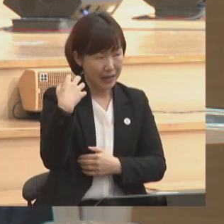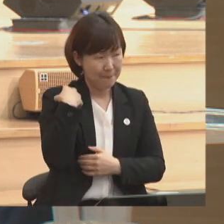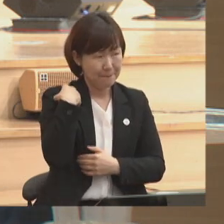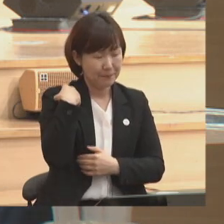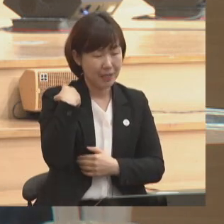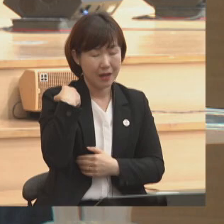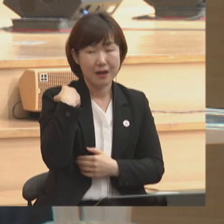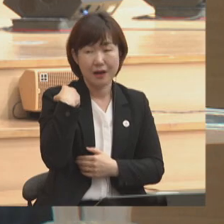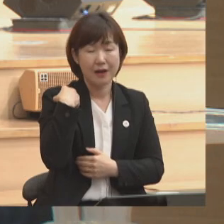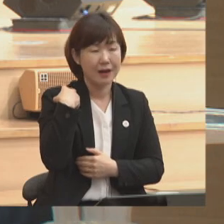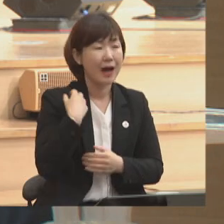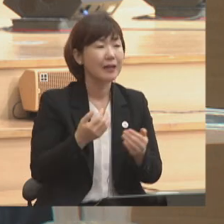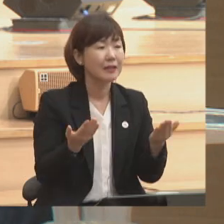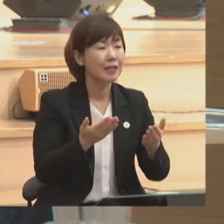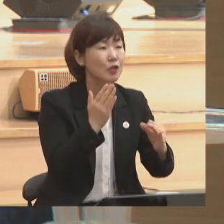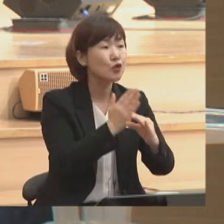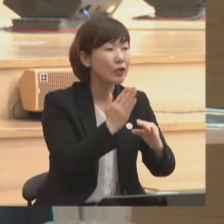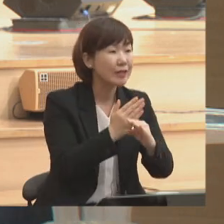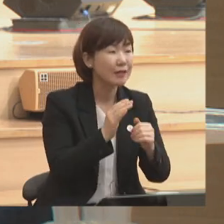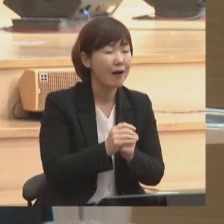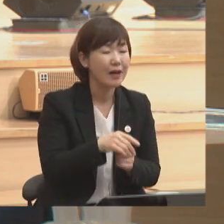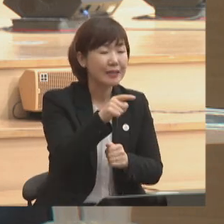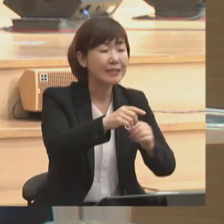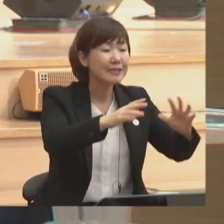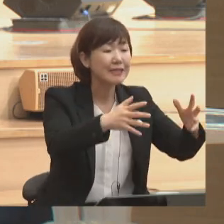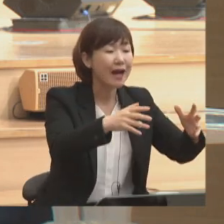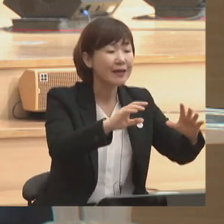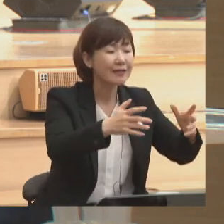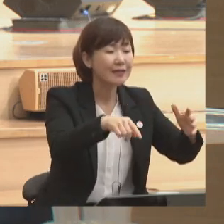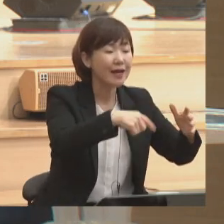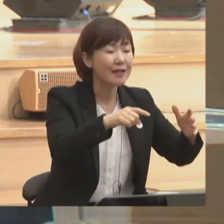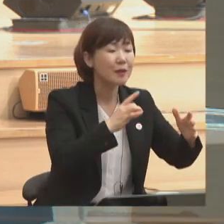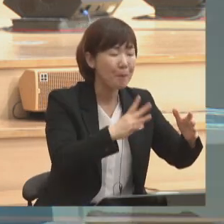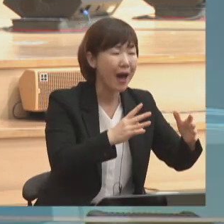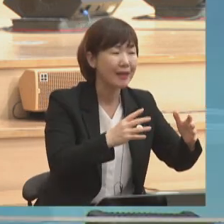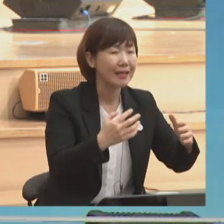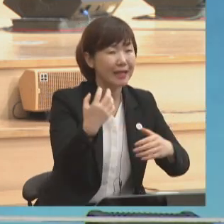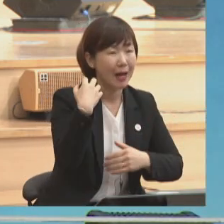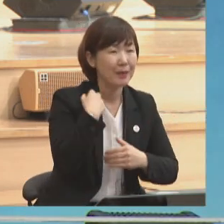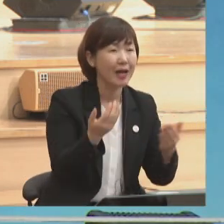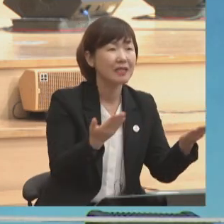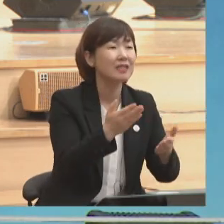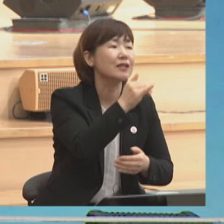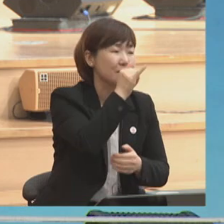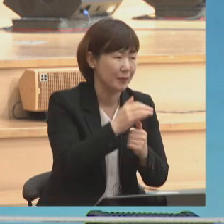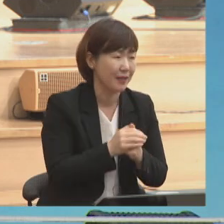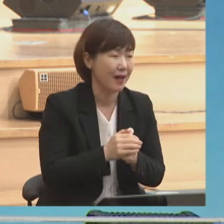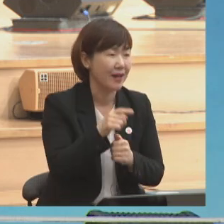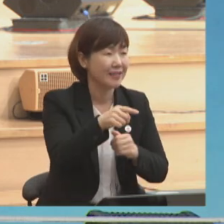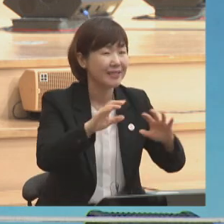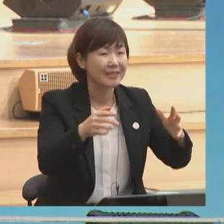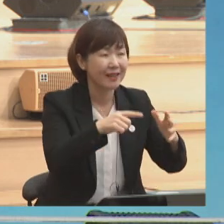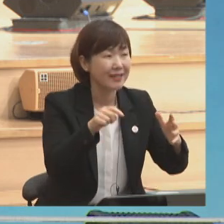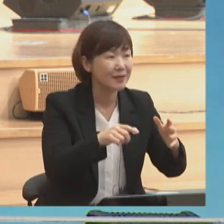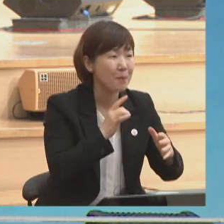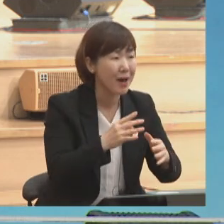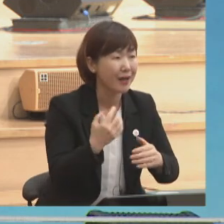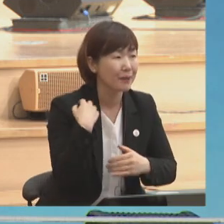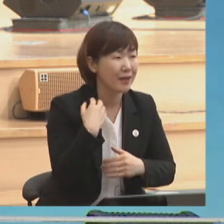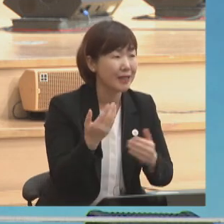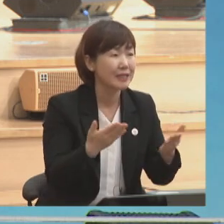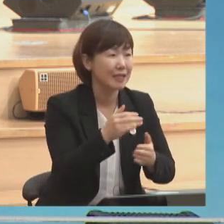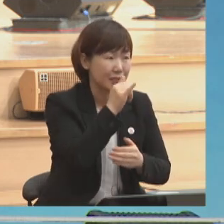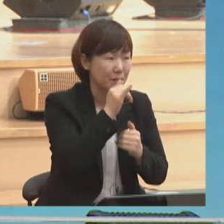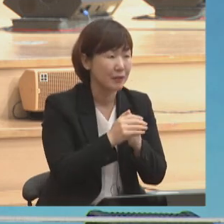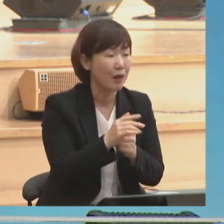이 땅에서만 감당할 수 있는 사명이 있어요. 이 땅에서만. 그게 뭘까요?